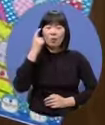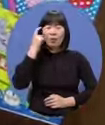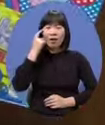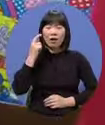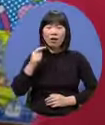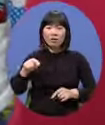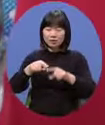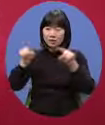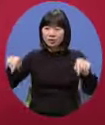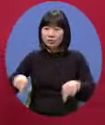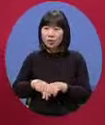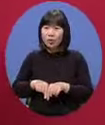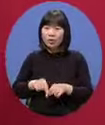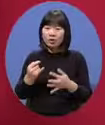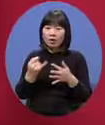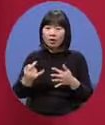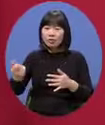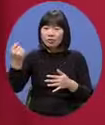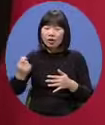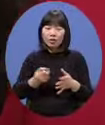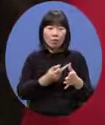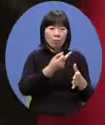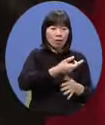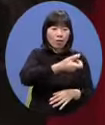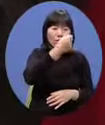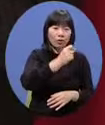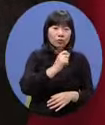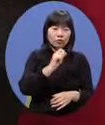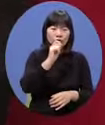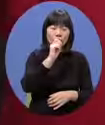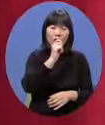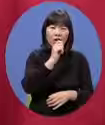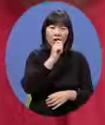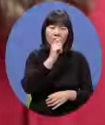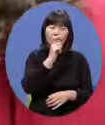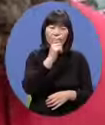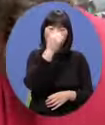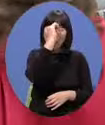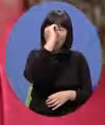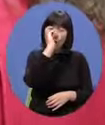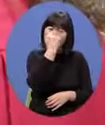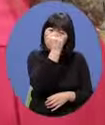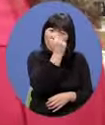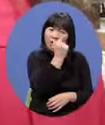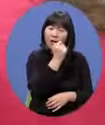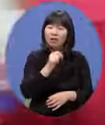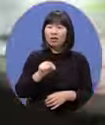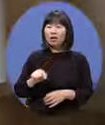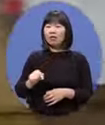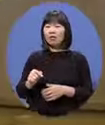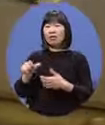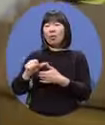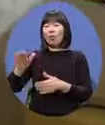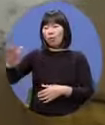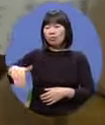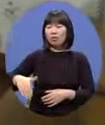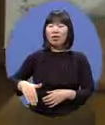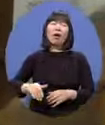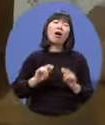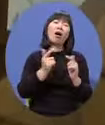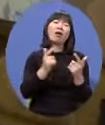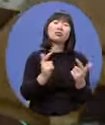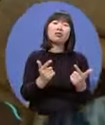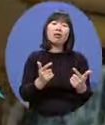지붕을 윤석 거잖아. 너 오빠 거라고 했어? 형구! 아니야, 아니야. 그러면은?